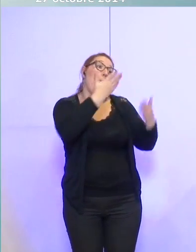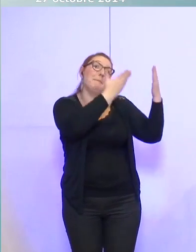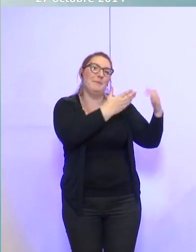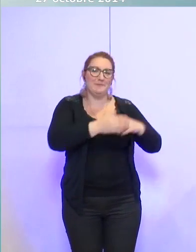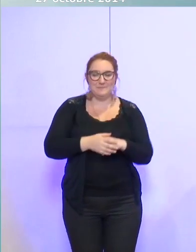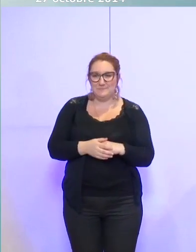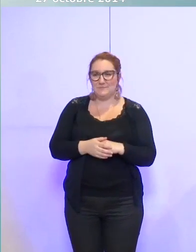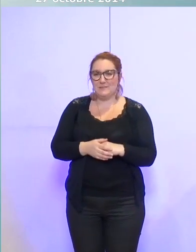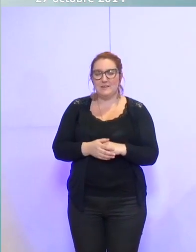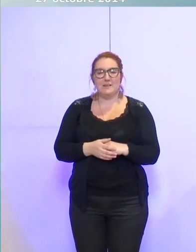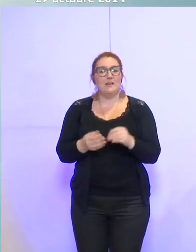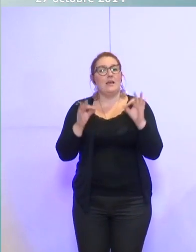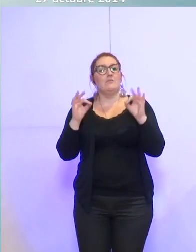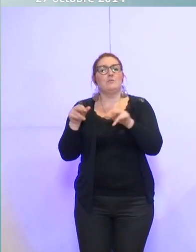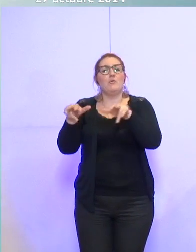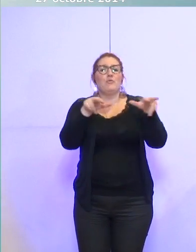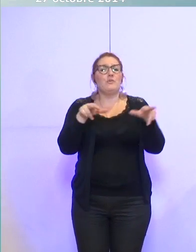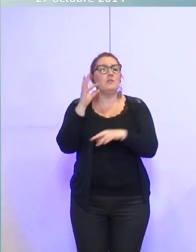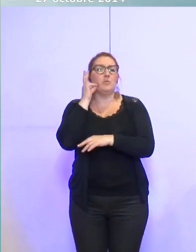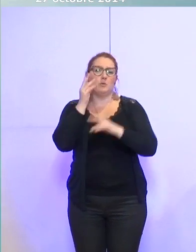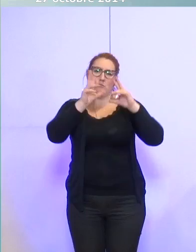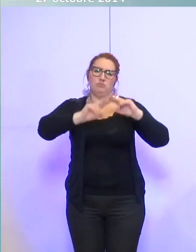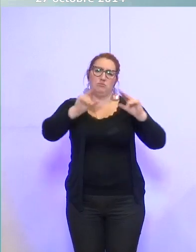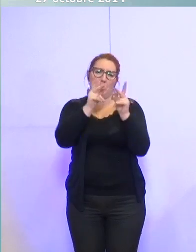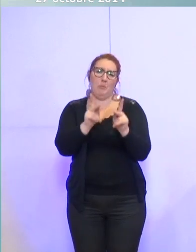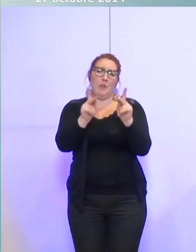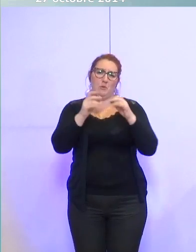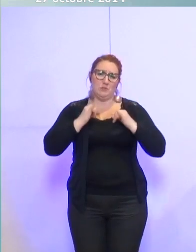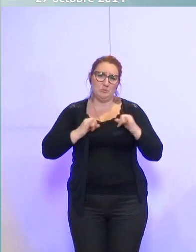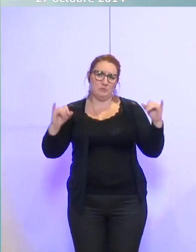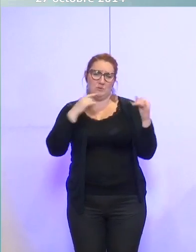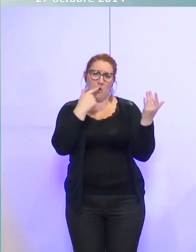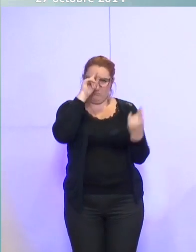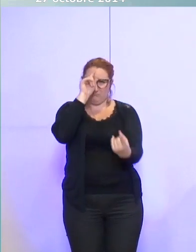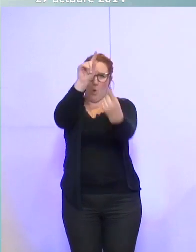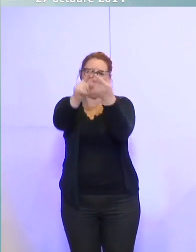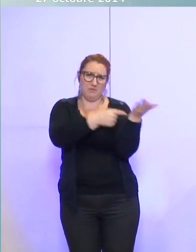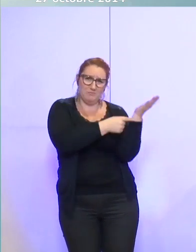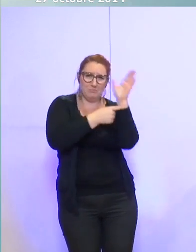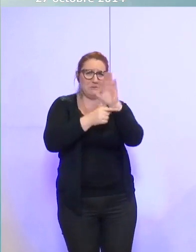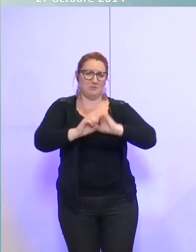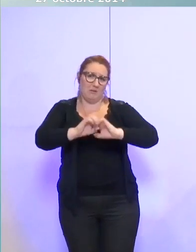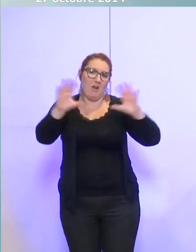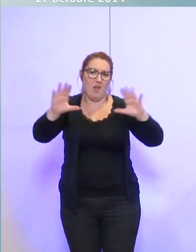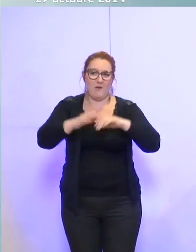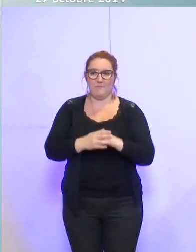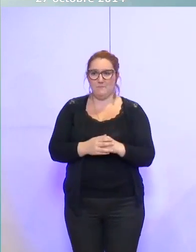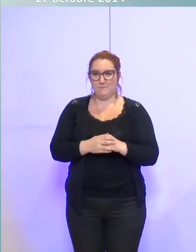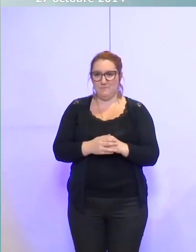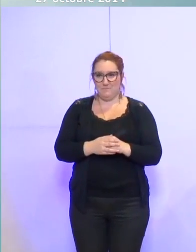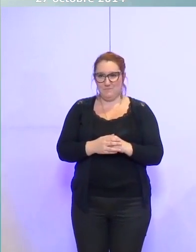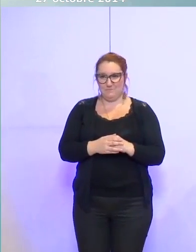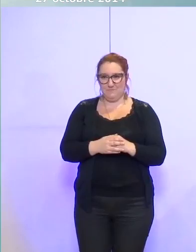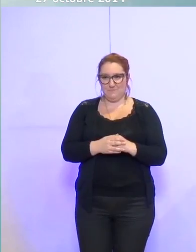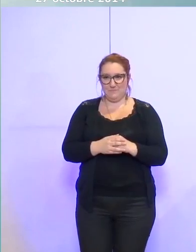Donc je crois qu'effectivement cette petite vidéo très didactique, très pédagogique pose bien les enjeux. Et donc nous avons à nouveau un